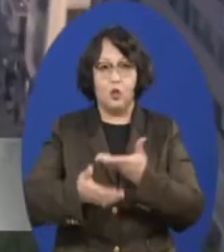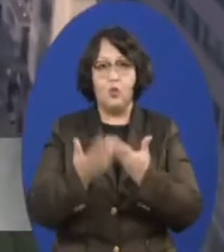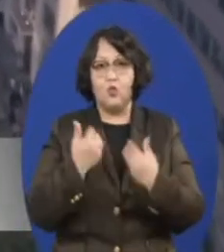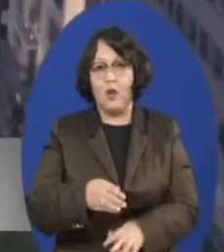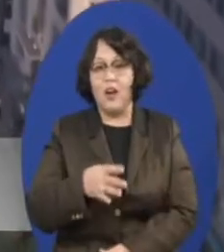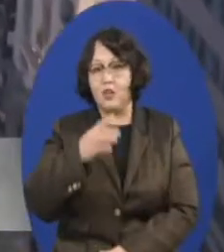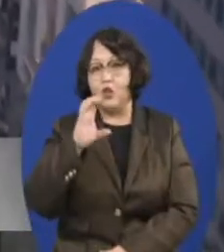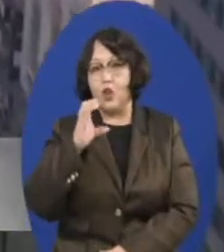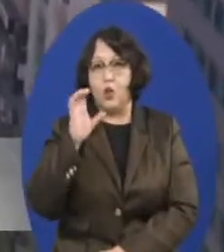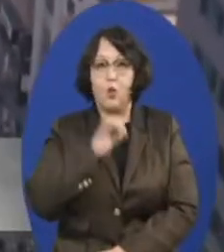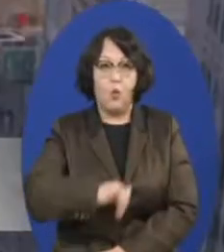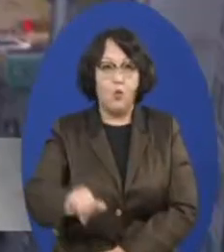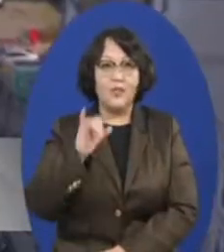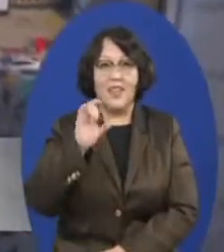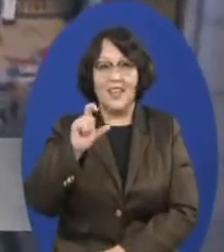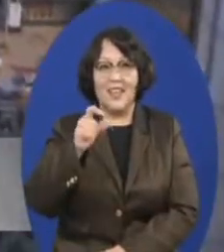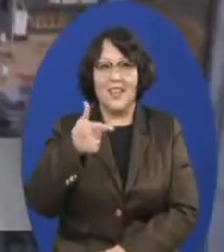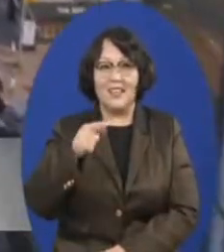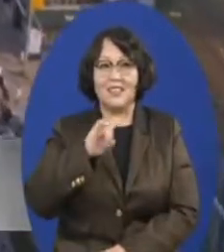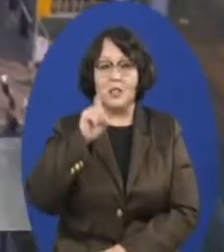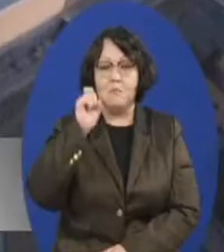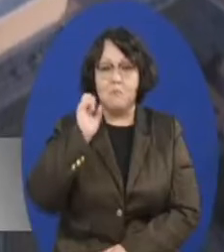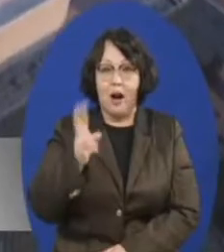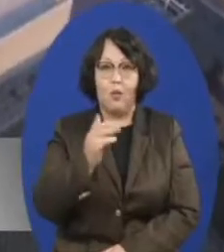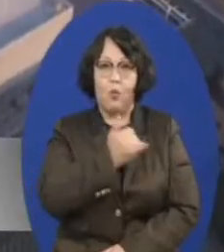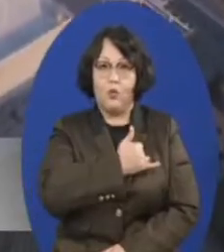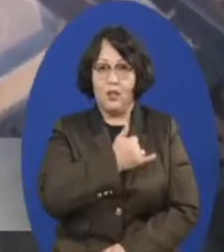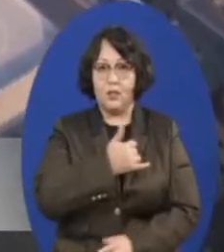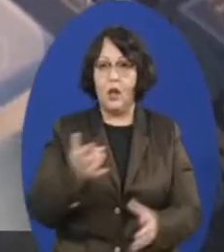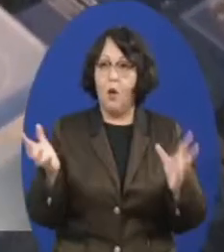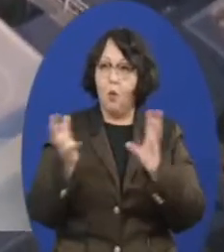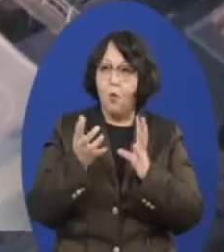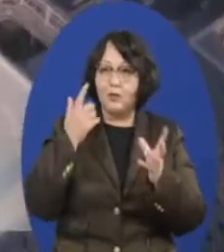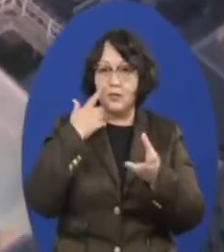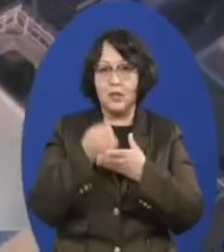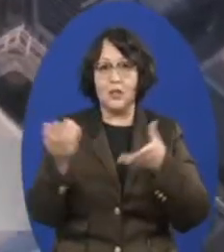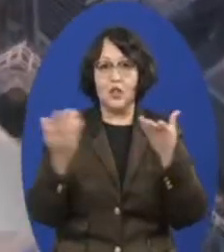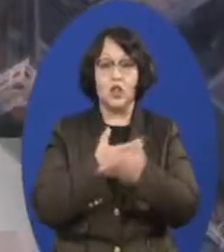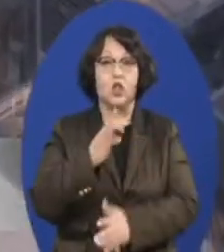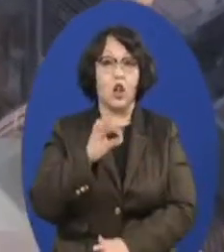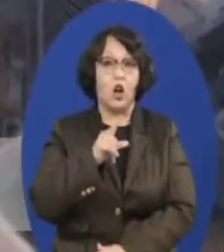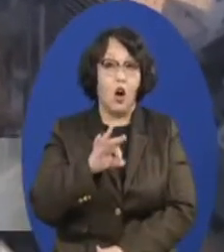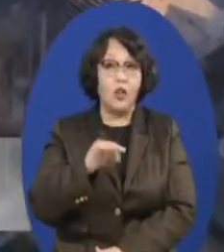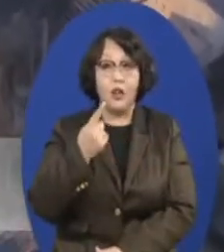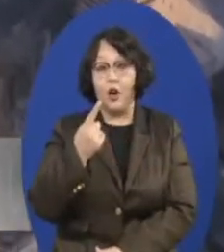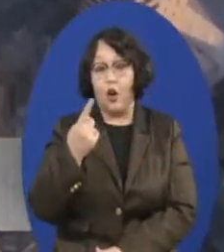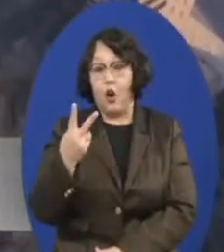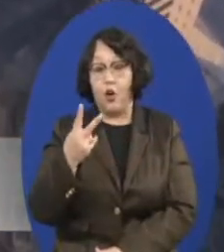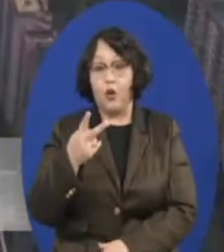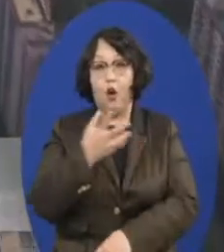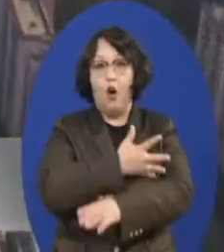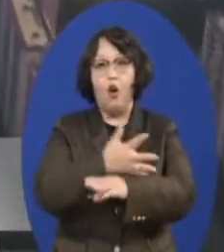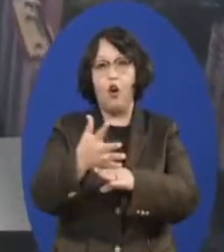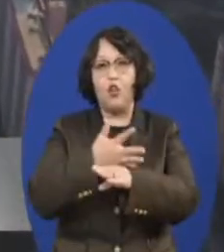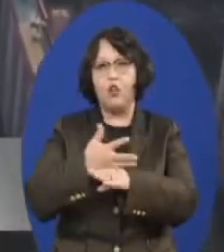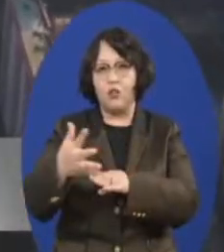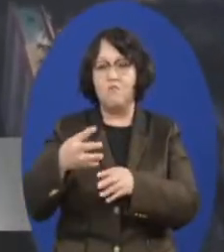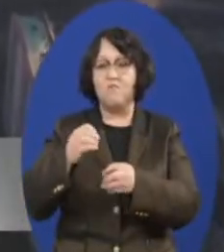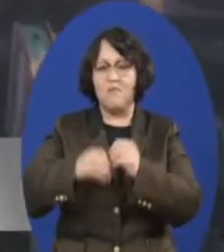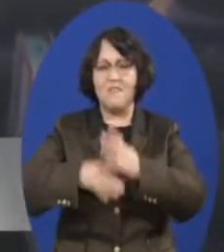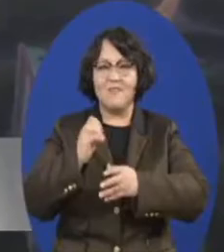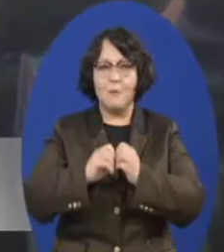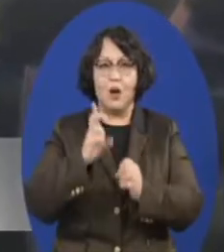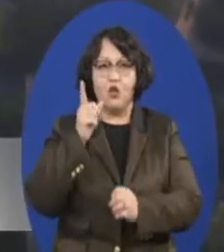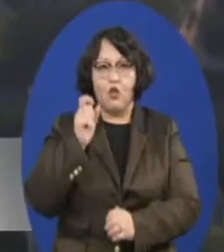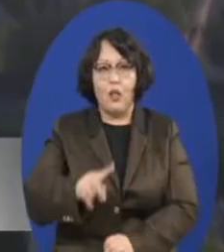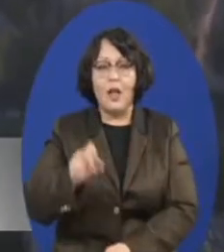байна. Мөн бүгд найрамдах Солонгос улсын Эгзим банкны удирдлагуудтай уулзсан. Уулзалтын үеэр Солонго 1-2 орон сууцны хороолол барих,